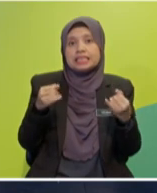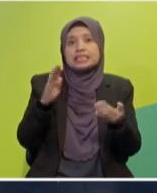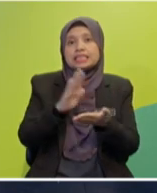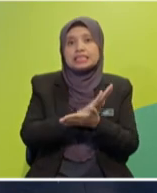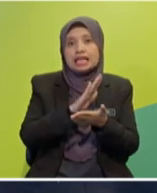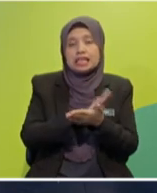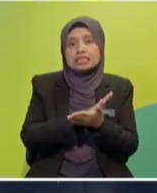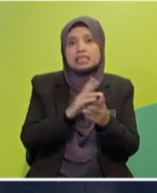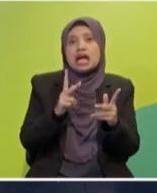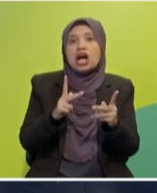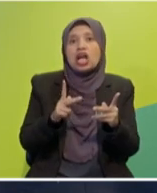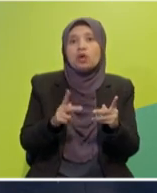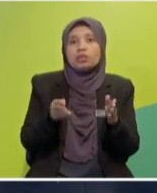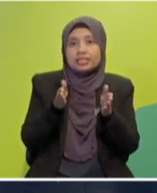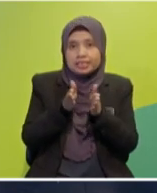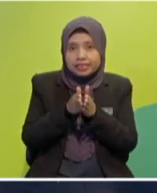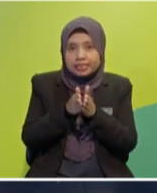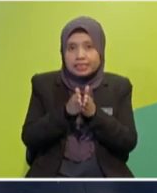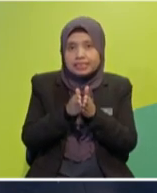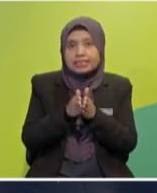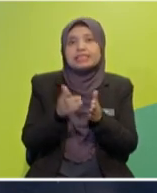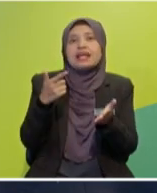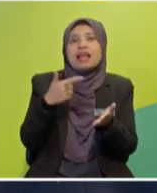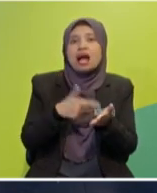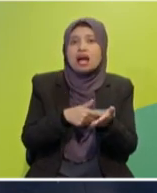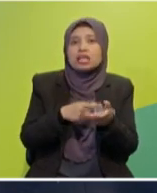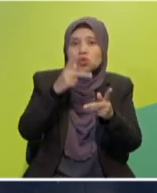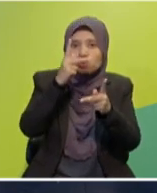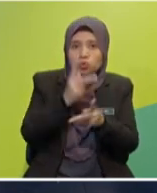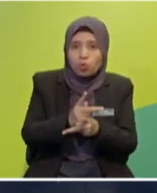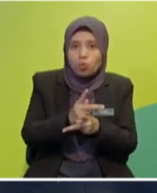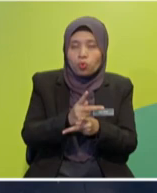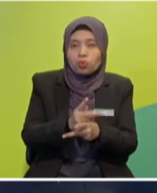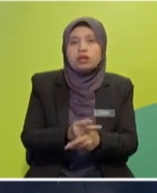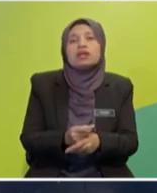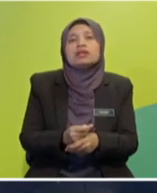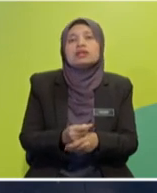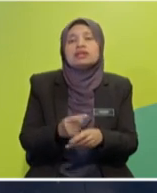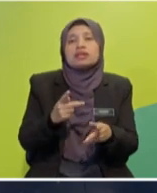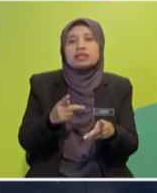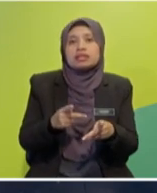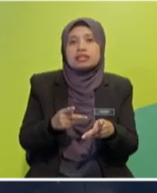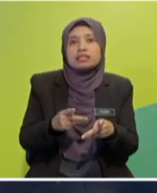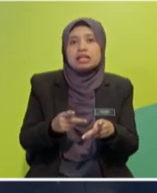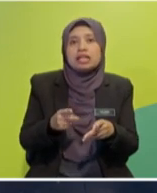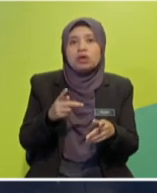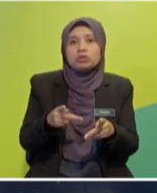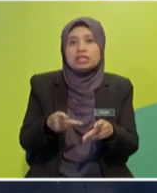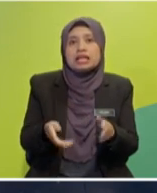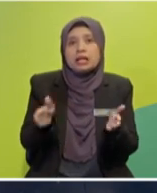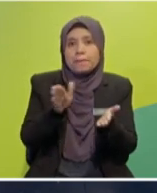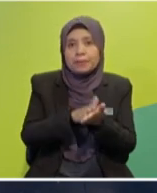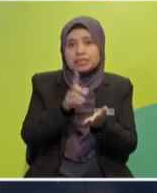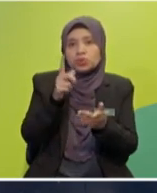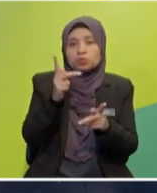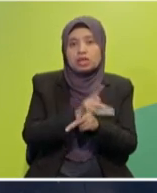kukuh. Lagi kukuh seperti ini, cikgu. Seperti yang cikgu punya satu lagi ni. Yang ni dia besar. Panjang sedikit. Dia panjang. Tadi dia lipat. Kalau yang ni lipat sekali saja